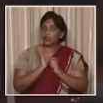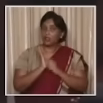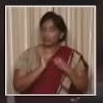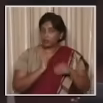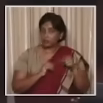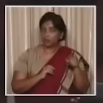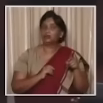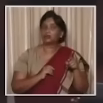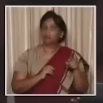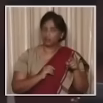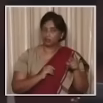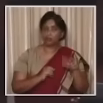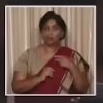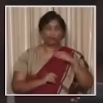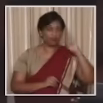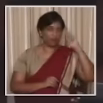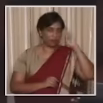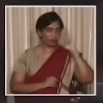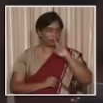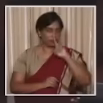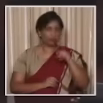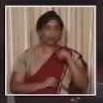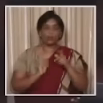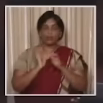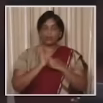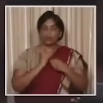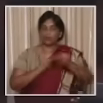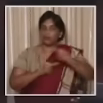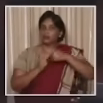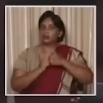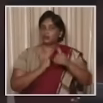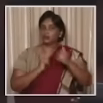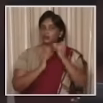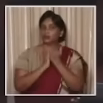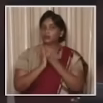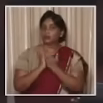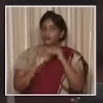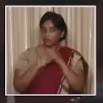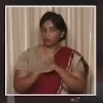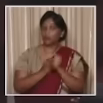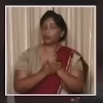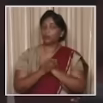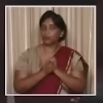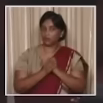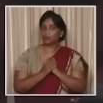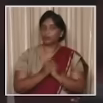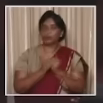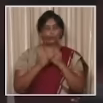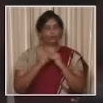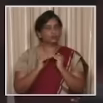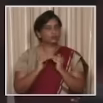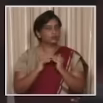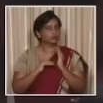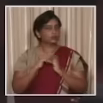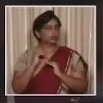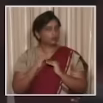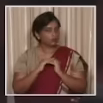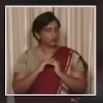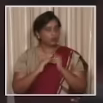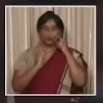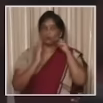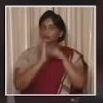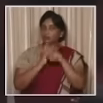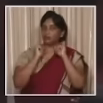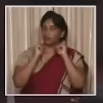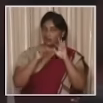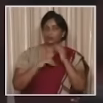නයහිමියන්ට පොරොන්දුවක් වුණා මේ ණය ප්‍රතිහුගත කරන වැඩසටහන තුළදී සියලු දෙනාට සාධාරණ ක්‍රමවේදයක්, විනිවිද